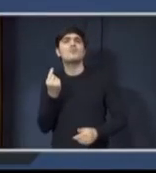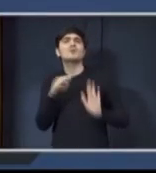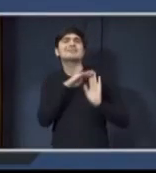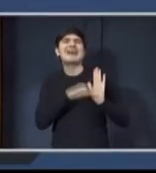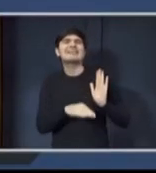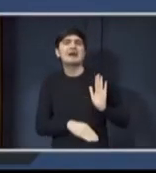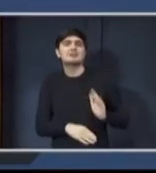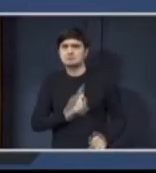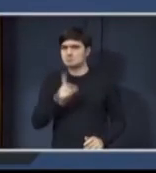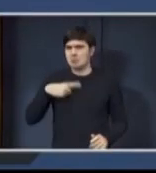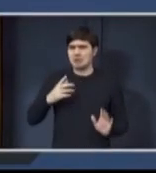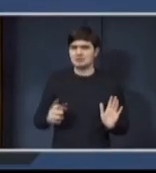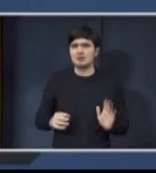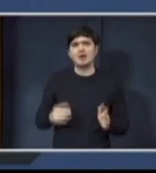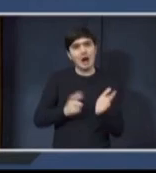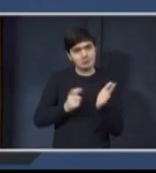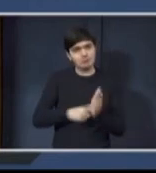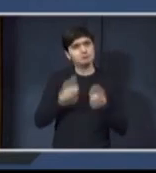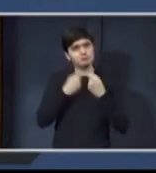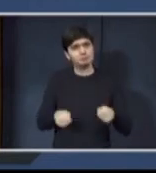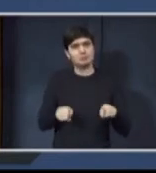Le-am cerut tuturor celor și celor doi colegi